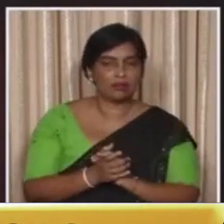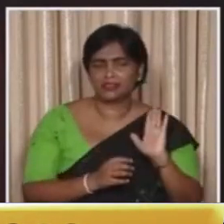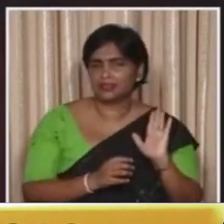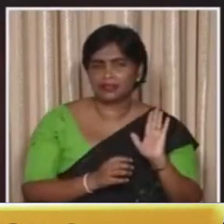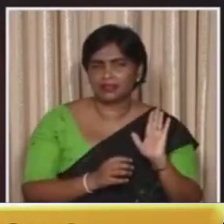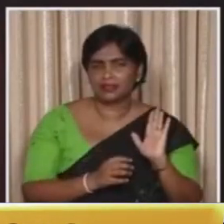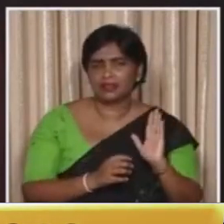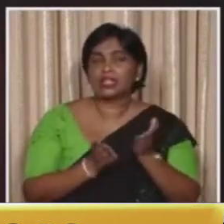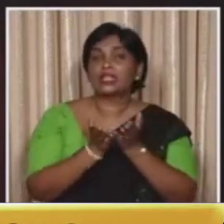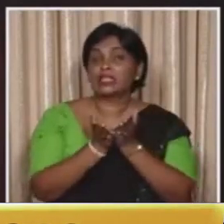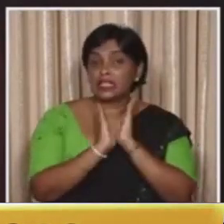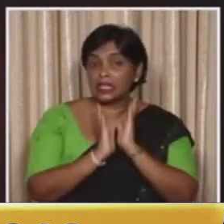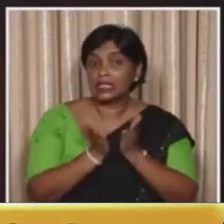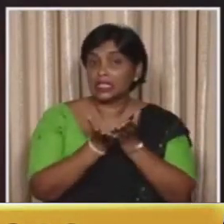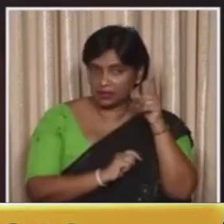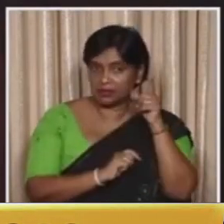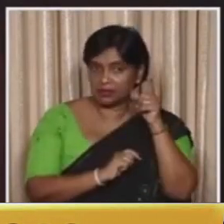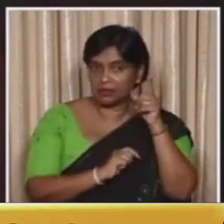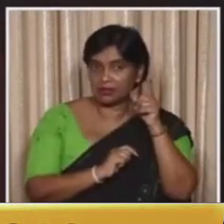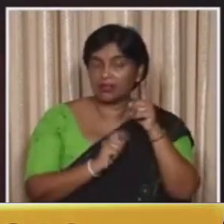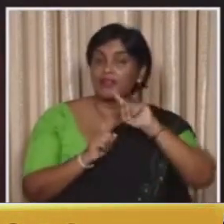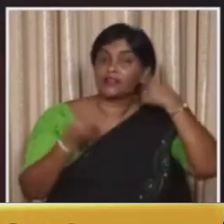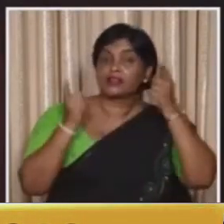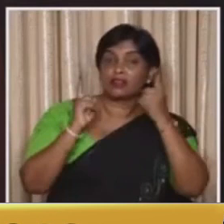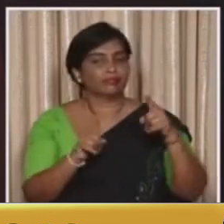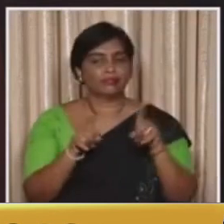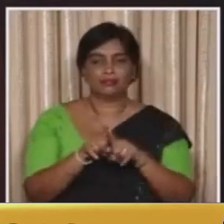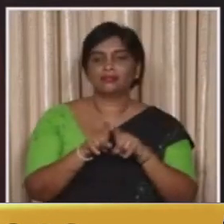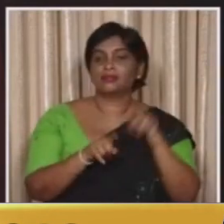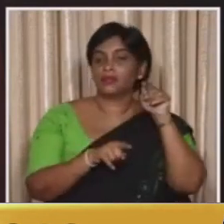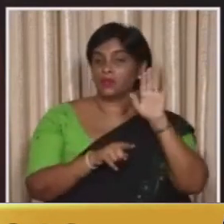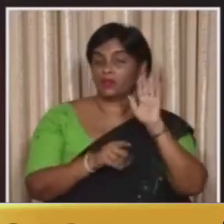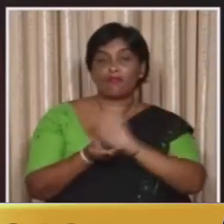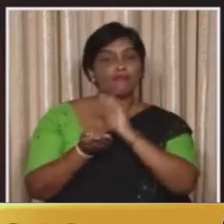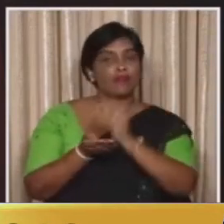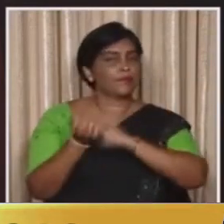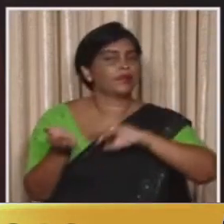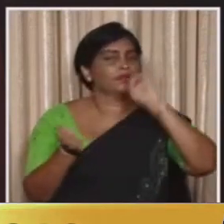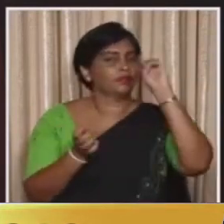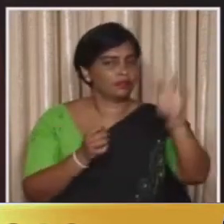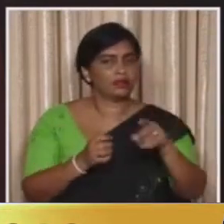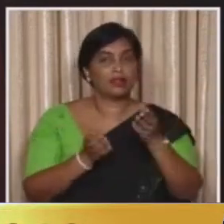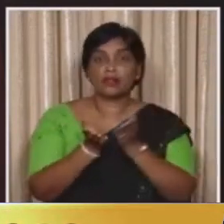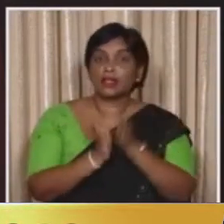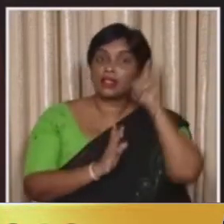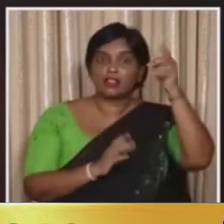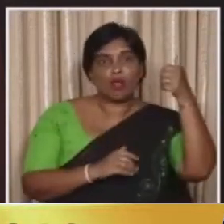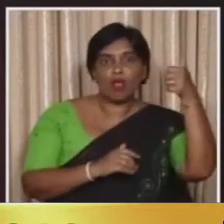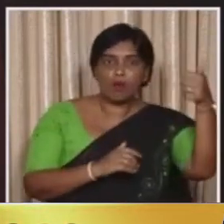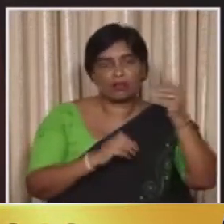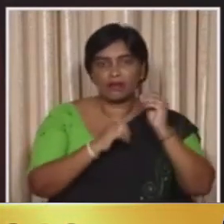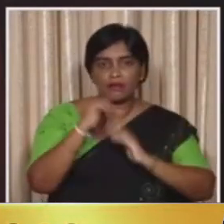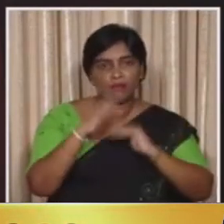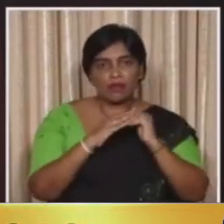අමුතු දෙයක් නෙවෙයි. ඉන්දියාවේ ඉන්දියන් ක්‍රිකට් එකත් වෙනත් ක්‍රීඩාවන් දියුණු කිරීම වෙනුවෙන් ඒගොල්ලන්ගේ ෆන්ඩ් එකෙන් 120ක් දෙනවා. ඒතර ඉන්දියාවට හොඳ නම් ඒක